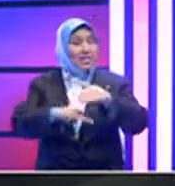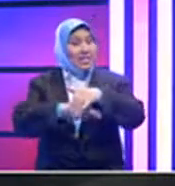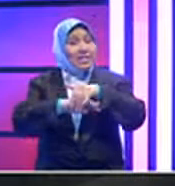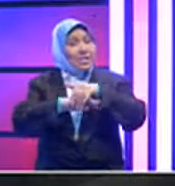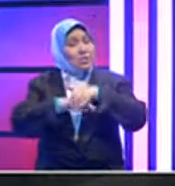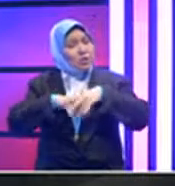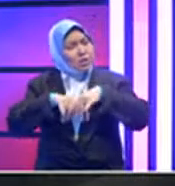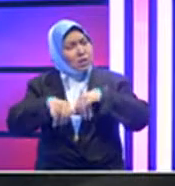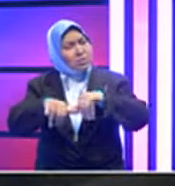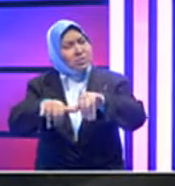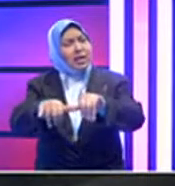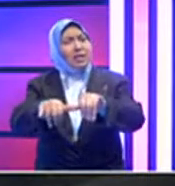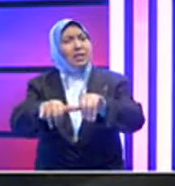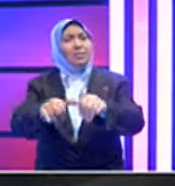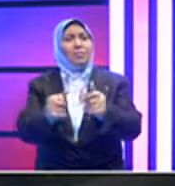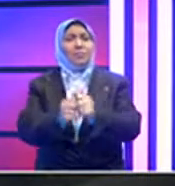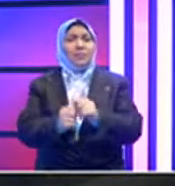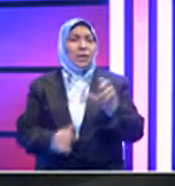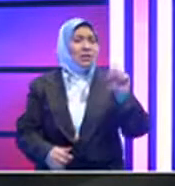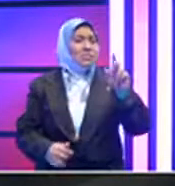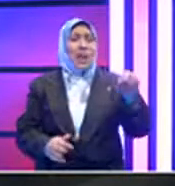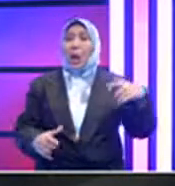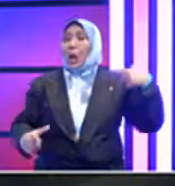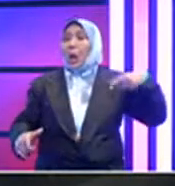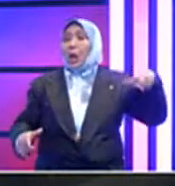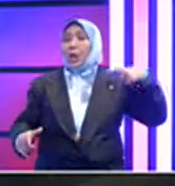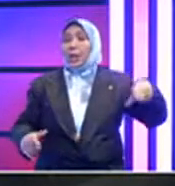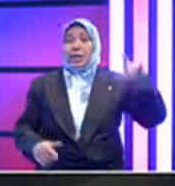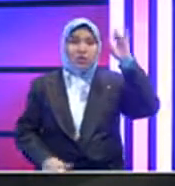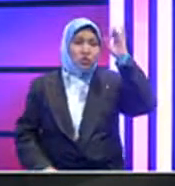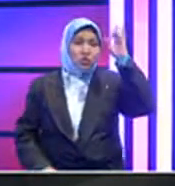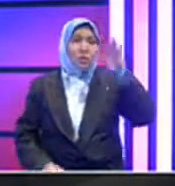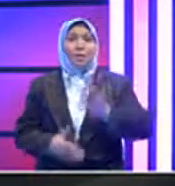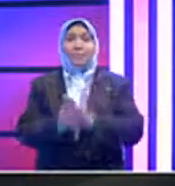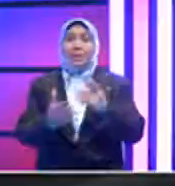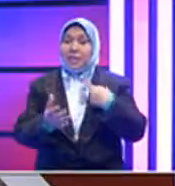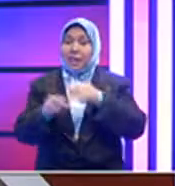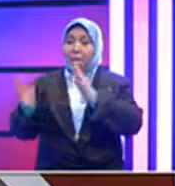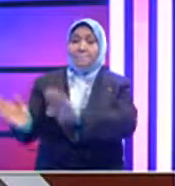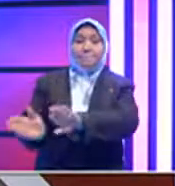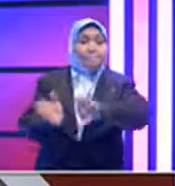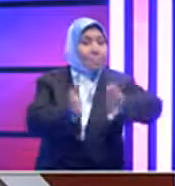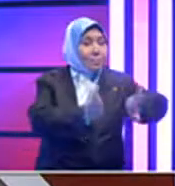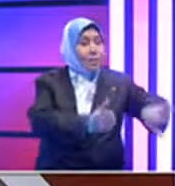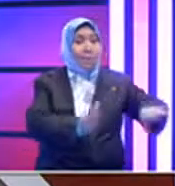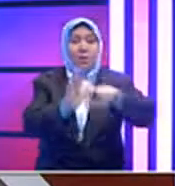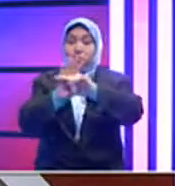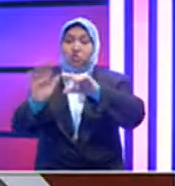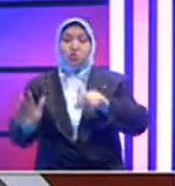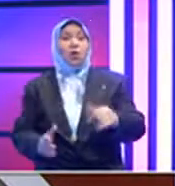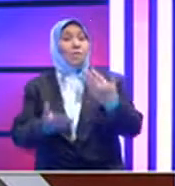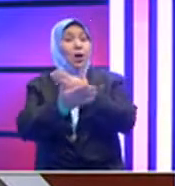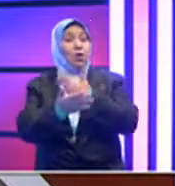tuh diharuskan Slank London itu baik kita ingin bergerak kepada surah baru surah al-qasas